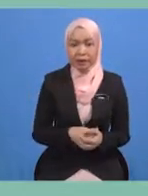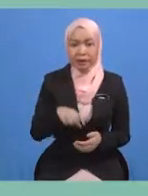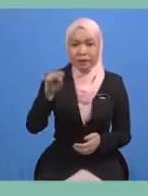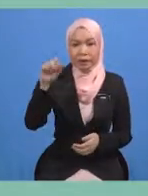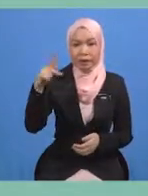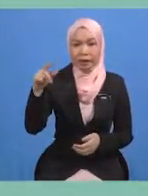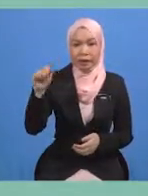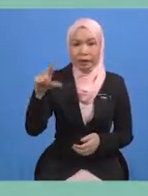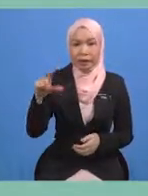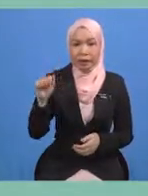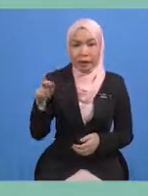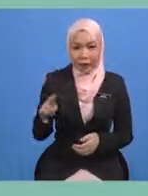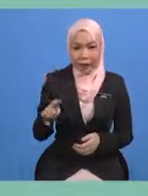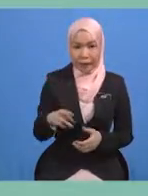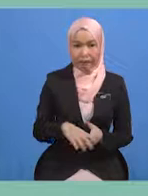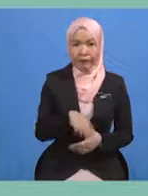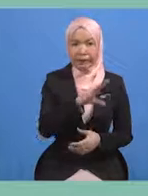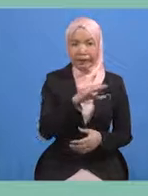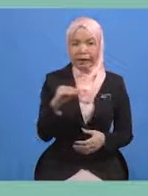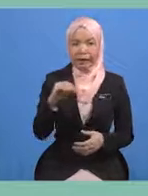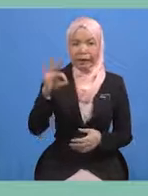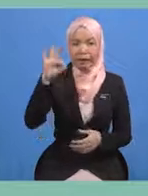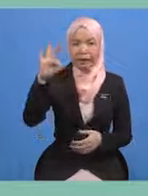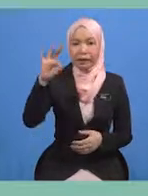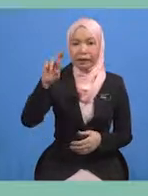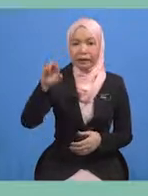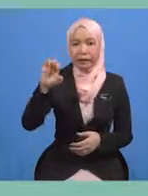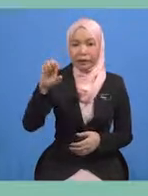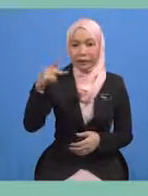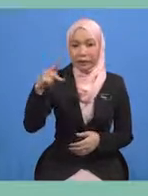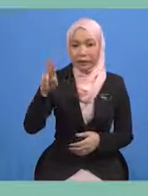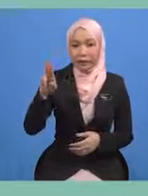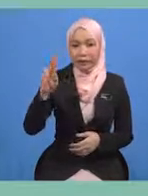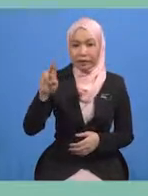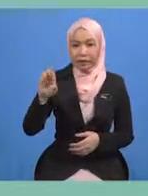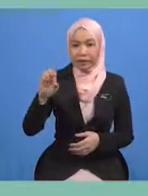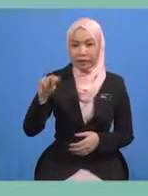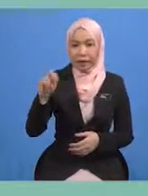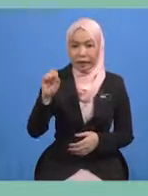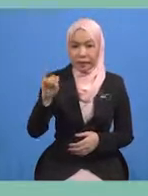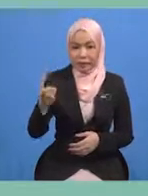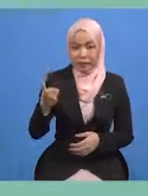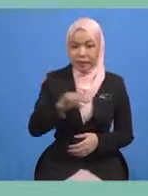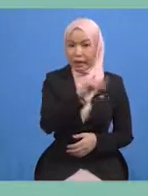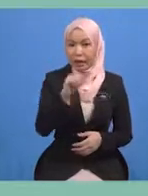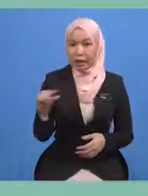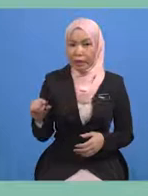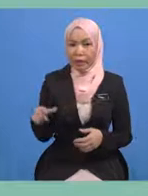Frekuensi pula ialah bilangan gelombang lengkap yang dijana dalam satu